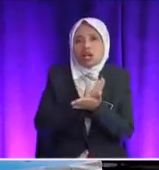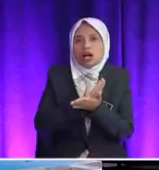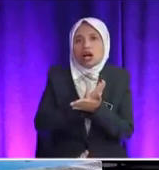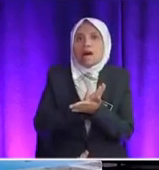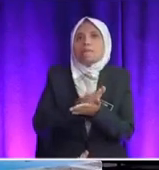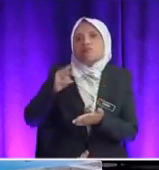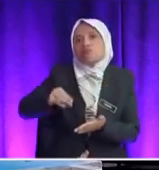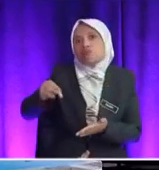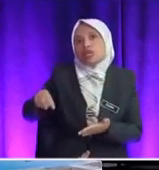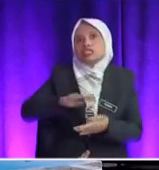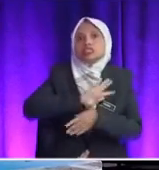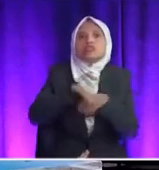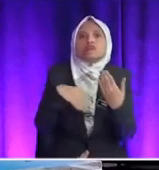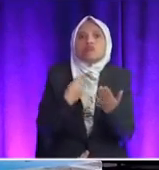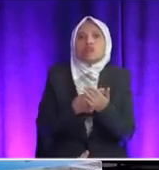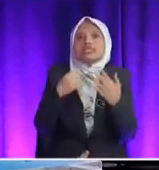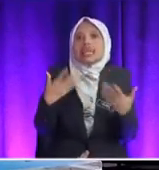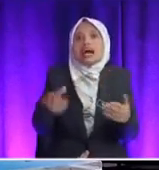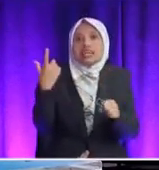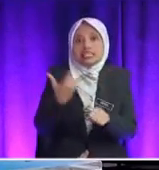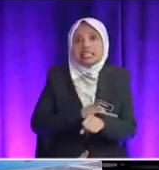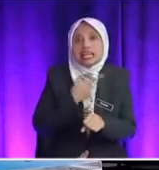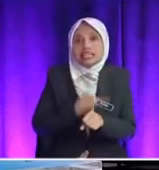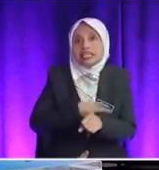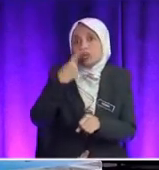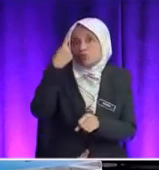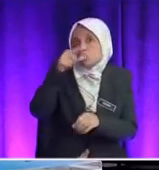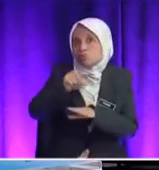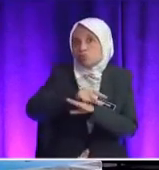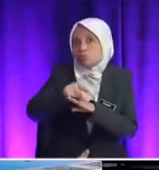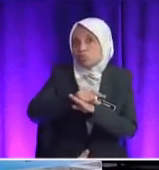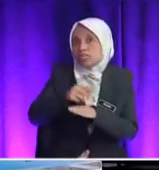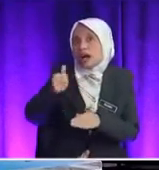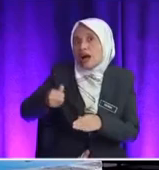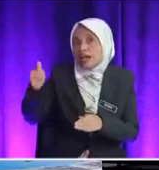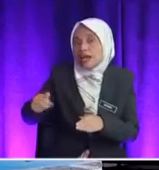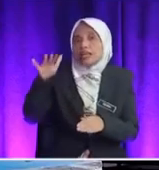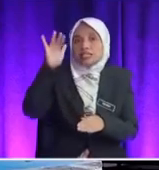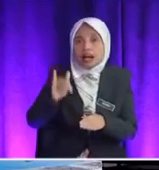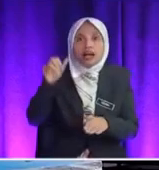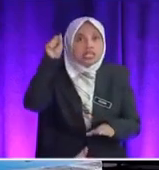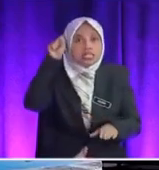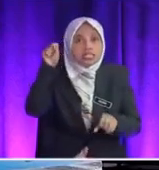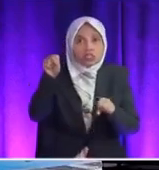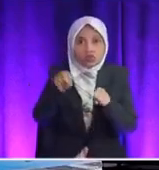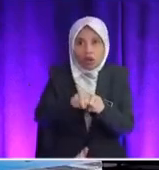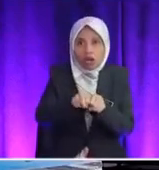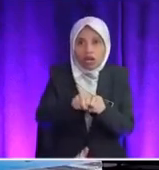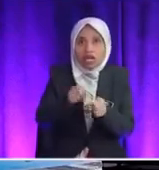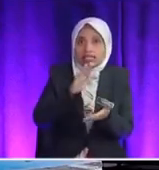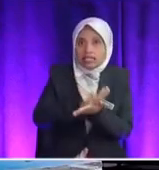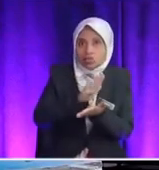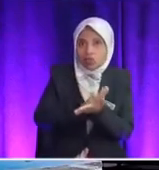mereka semua udah di akan dilatih menggunakan alat analat and yang bersesuaian hasilnya kalo disekolah tidak